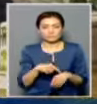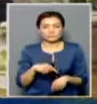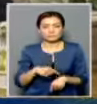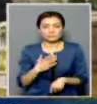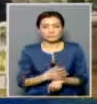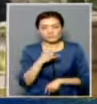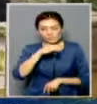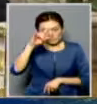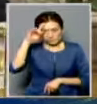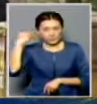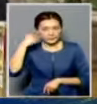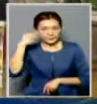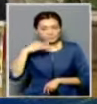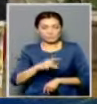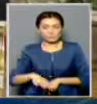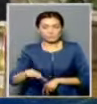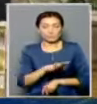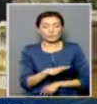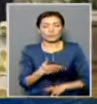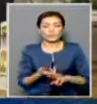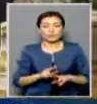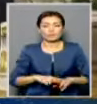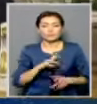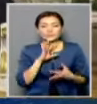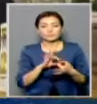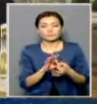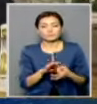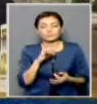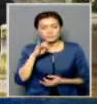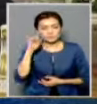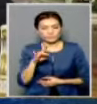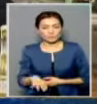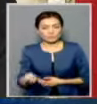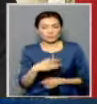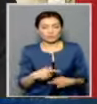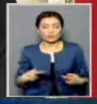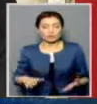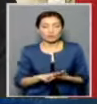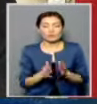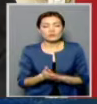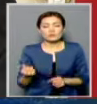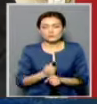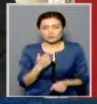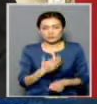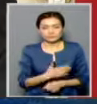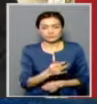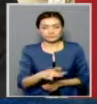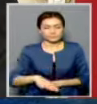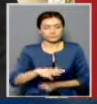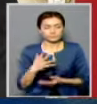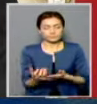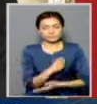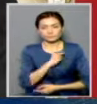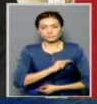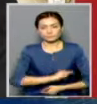бағалаймыз. Қазақстан Татарстан Республикасы үшін стратегиялық серіктес. Қазақстанның аймақтарымен көптеген келісім жасалған. Сіздің еліңізде табысты